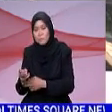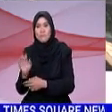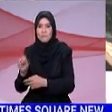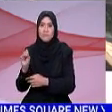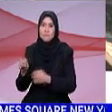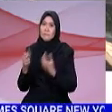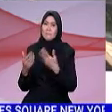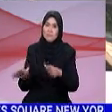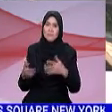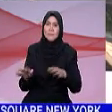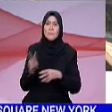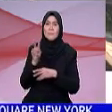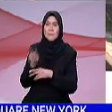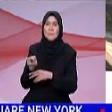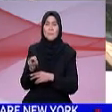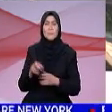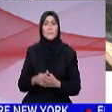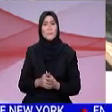tengok.